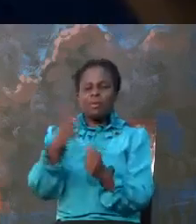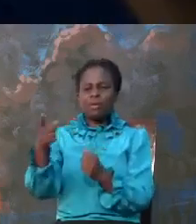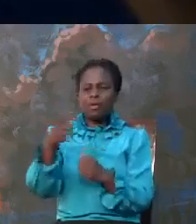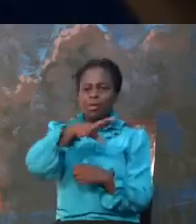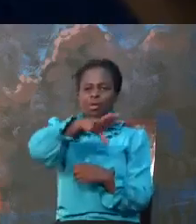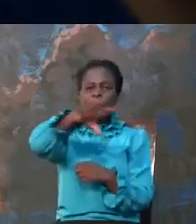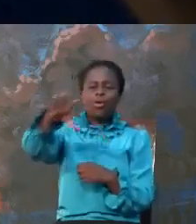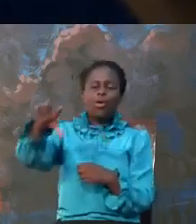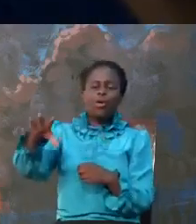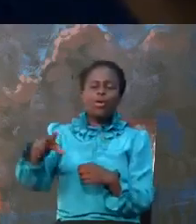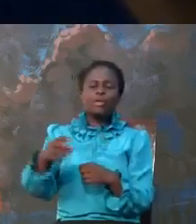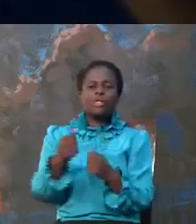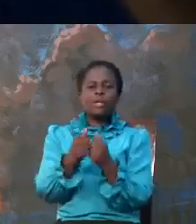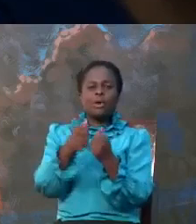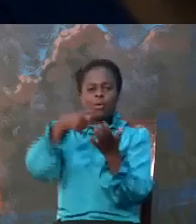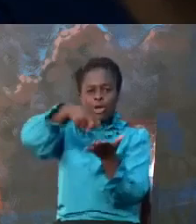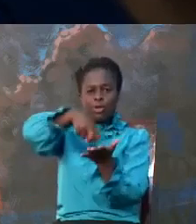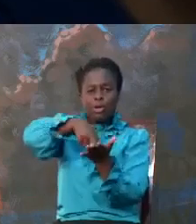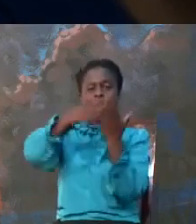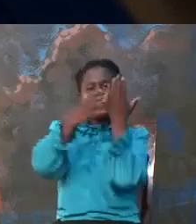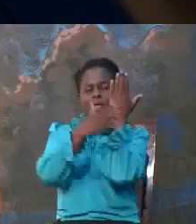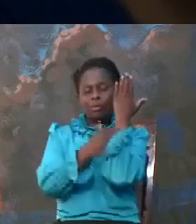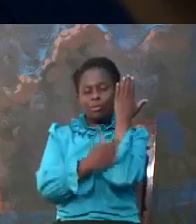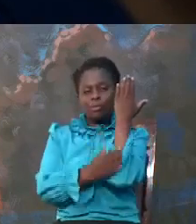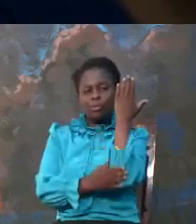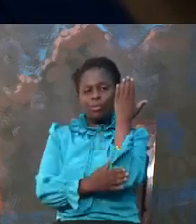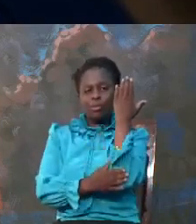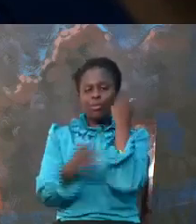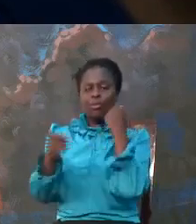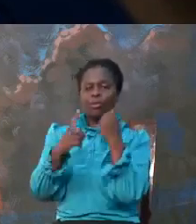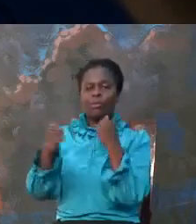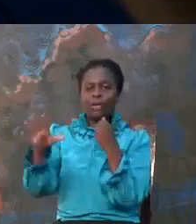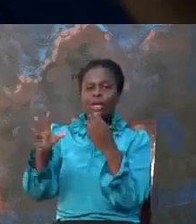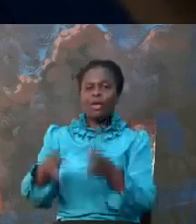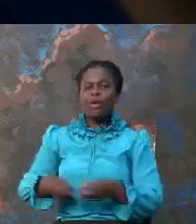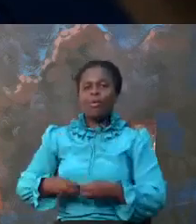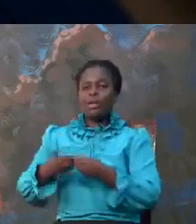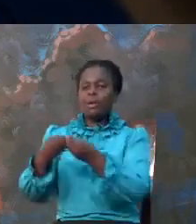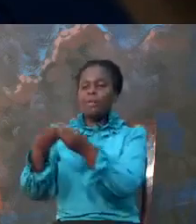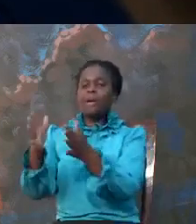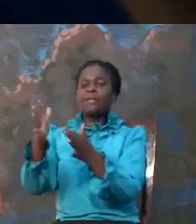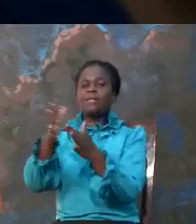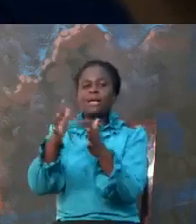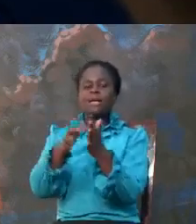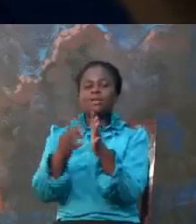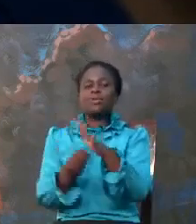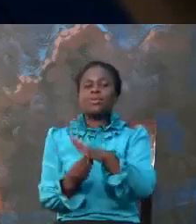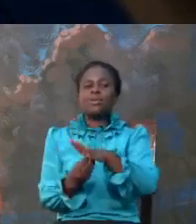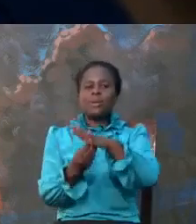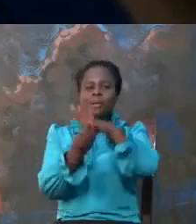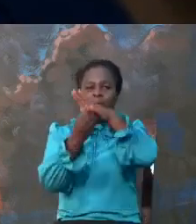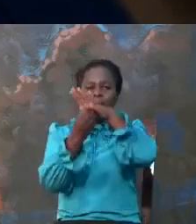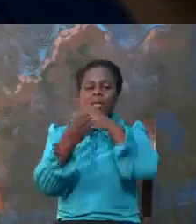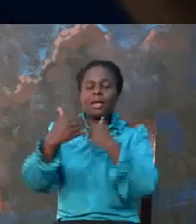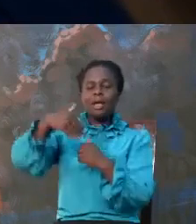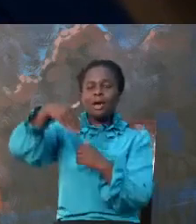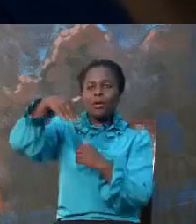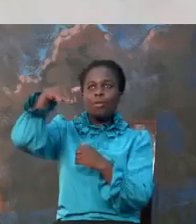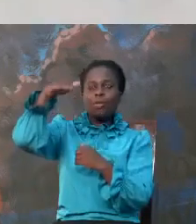Wote wanaungama na kutubu ndani yake wanampatia Yesu dhamana ya kwenda na ile